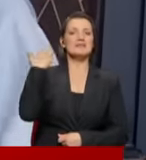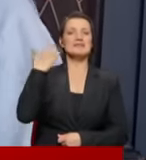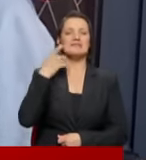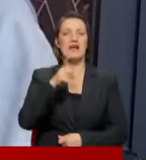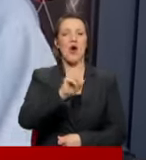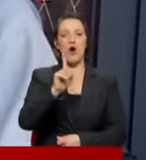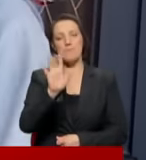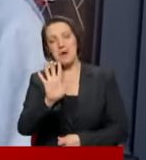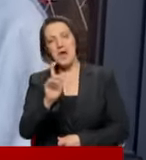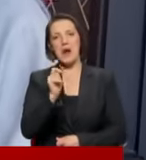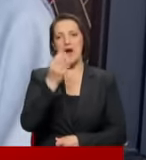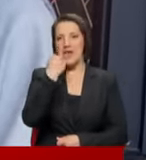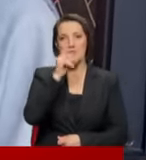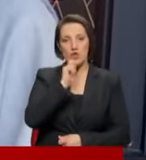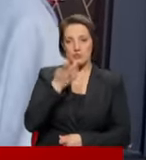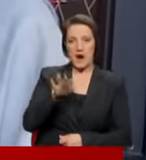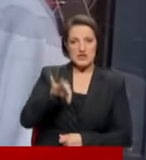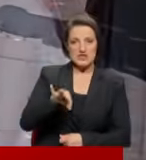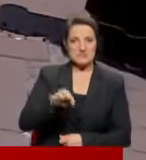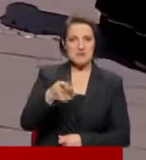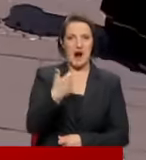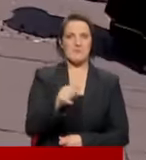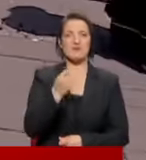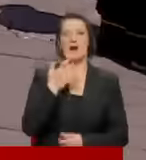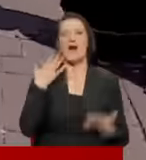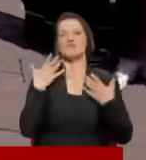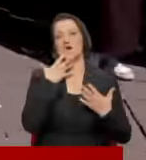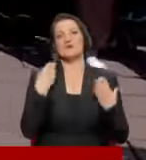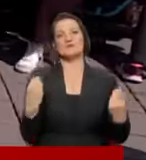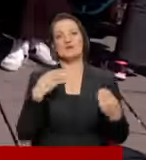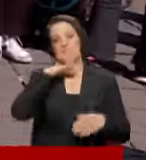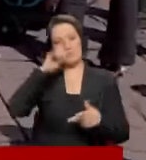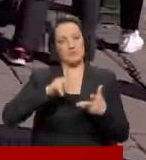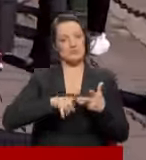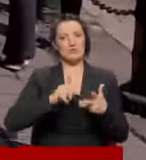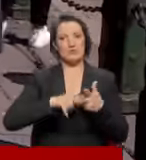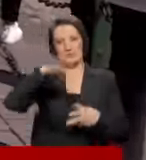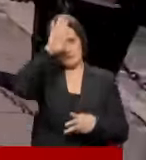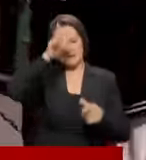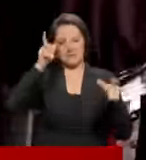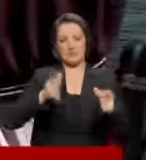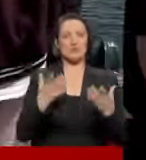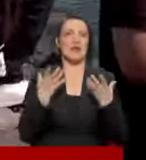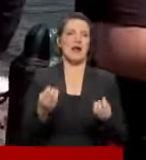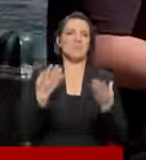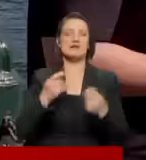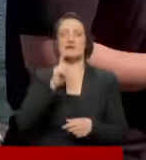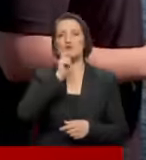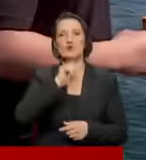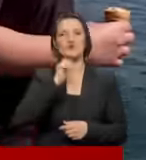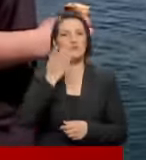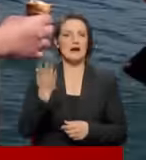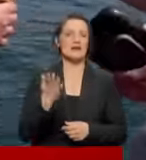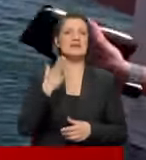10 liraya 5 liraya topunu yediğimiz dondurma, şimdi 60 lira. Hava güzel, bayramın 3. günü İstanbul kalabalık. Dondurmaya